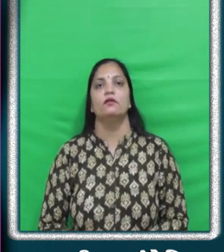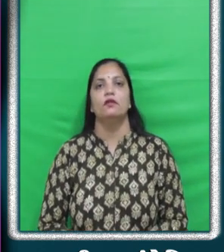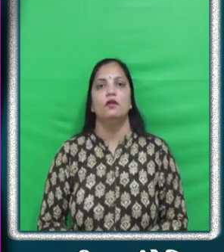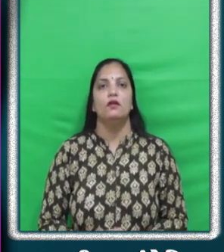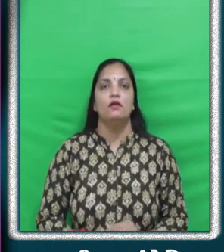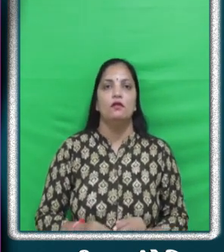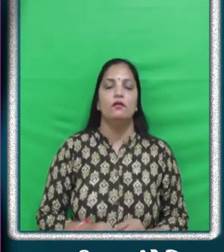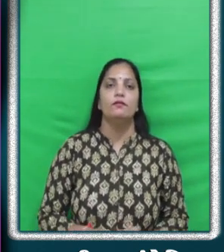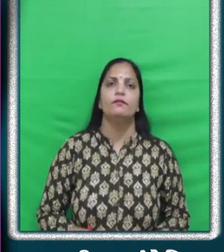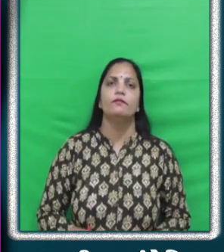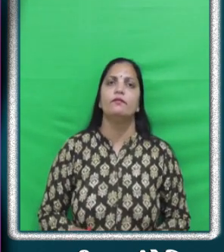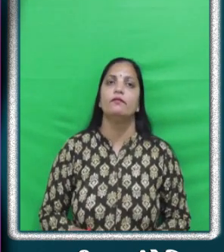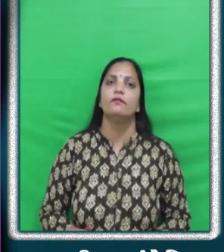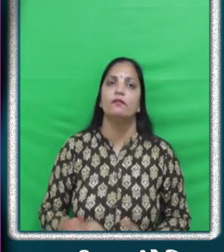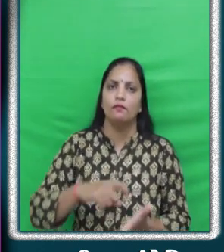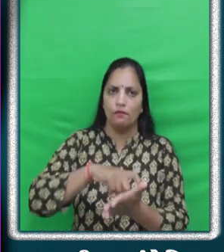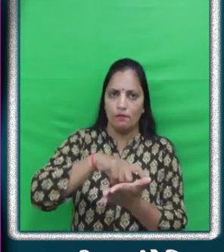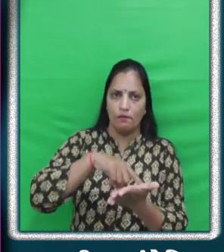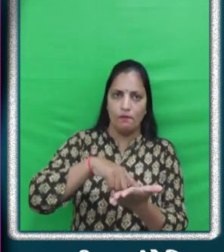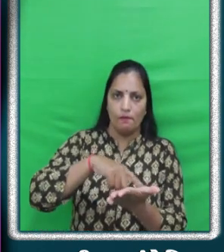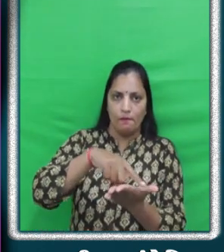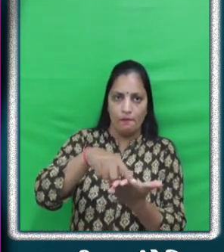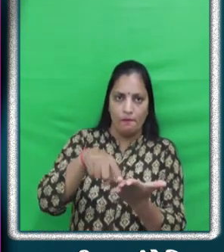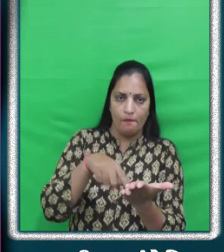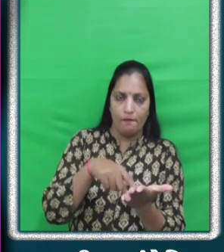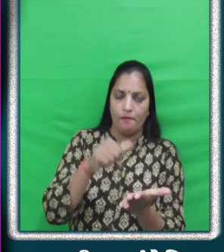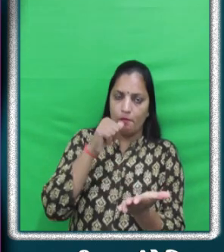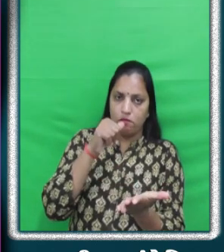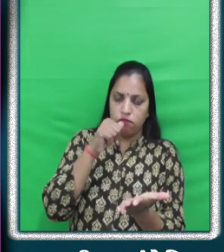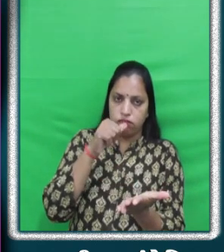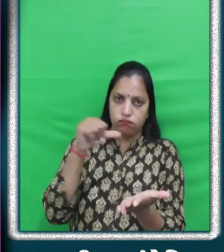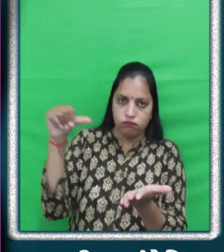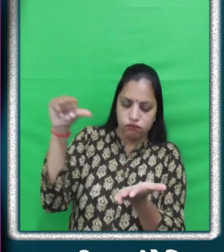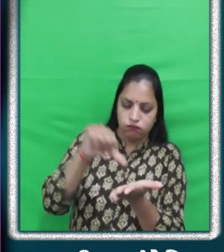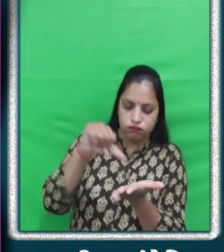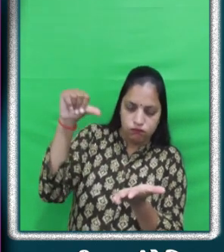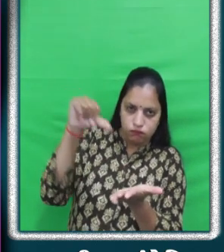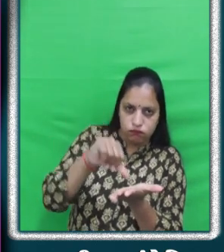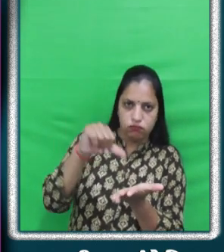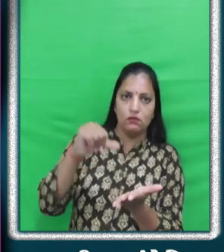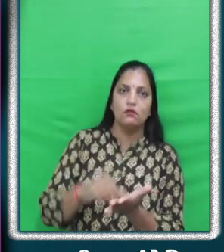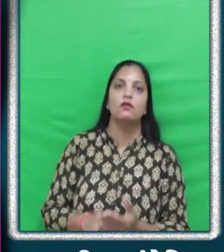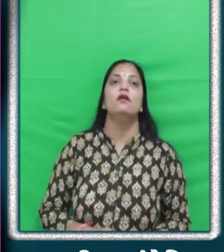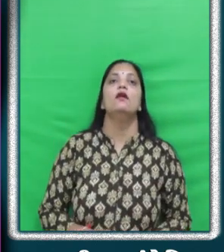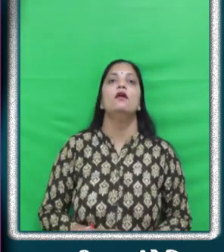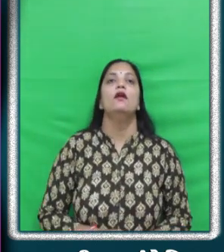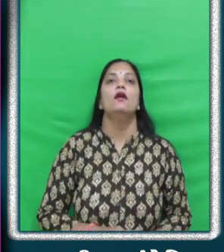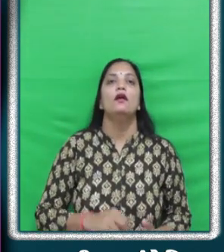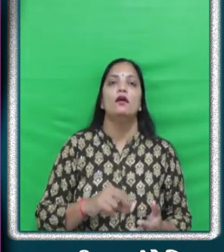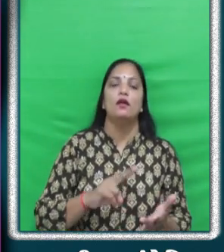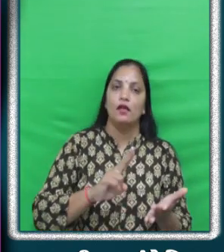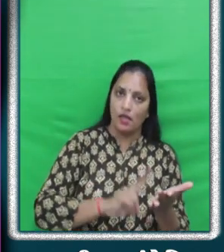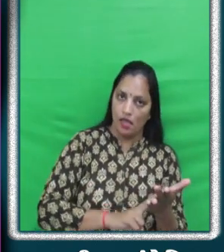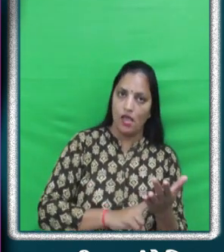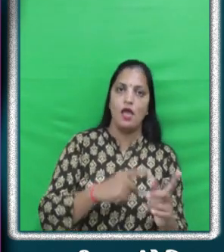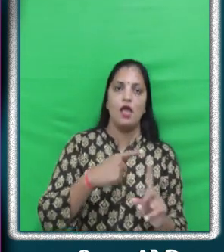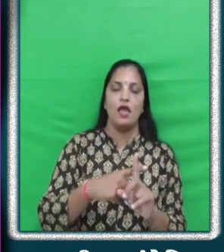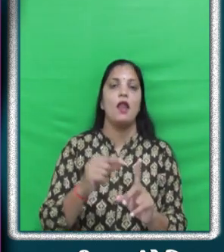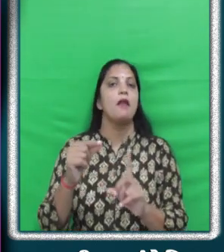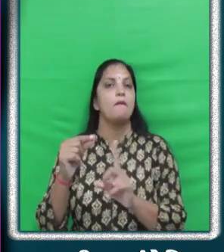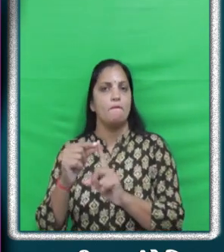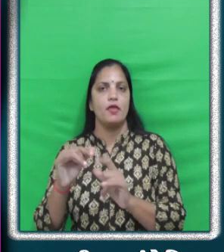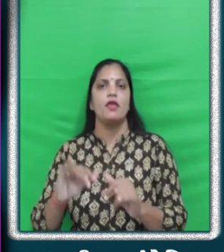ગયા, પર્ણ મૂળની અંદર પાણીમાંથી જે આયનો લીધા છે મૂળે, કયા કયા આયનોની વાત થઈ, નાઇટ્રોજન